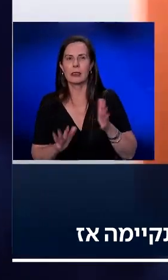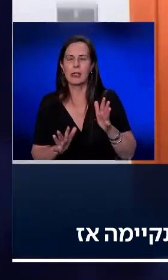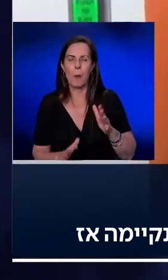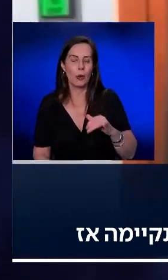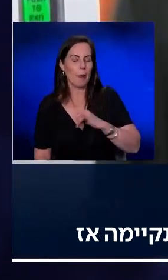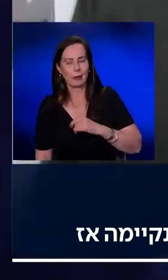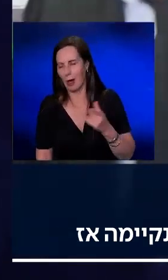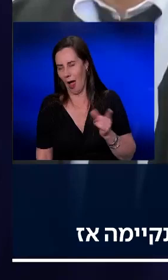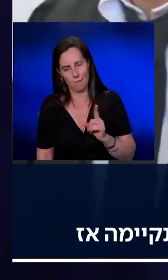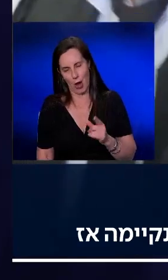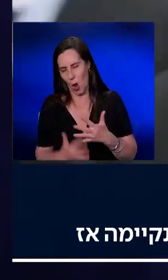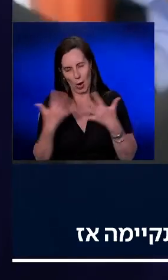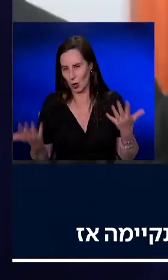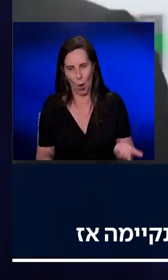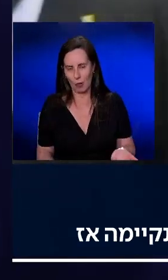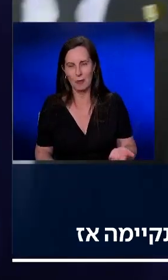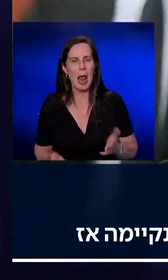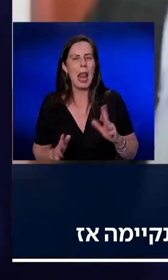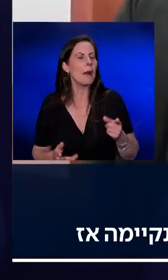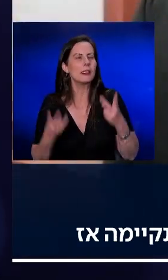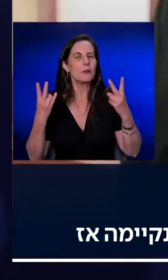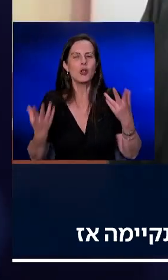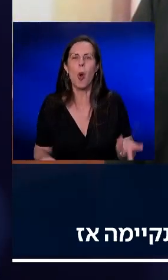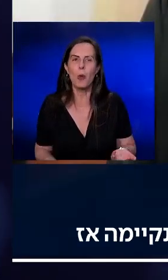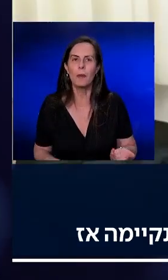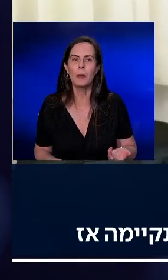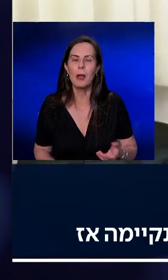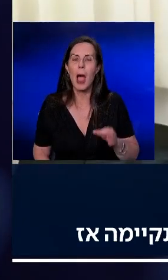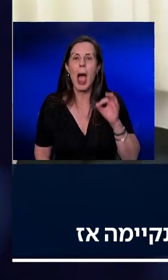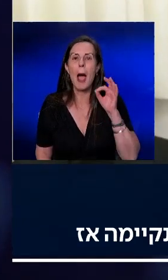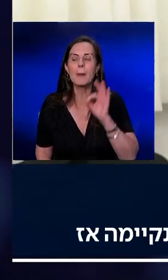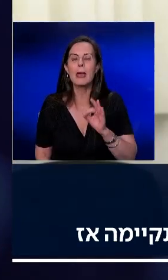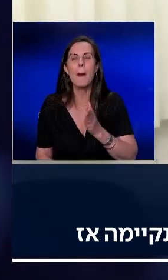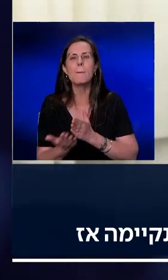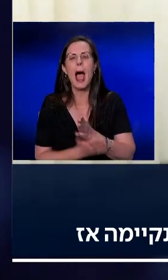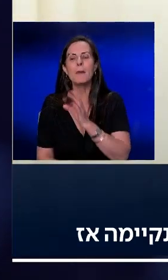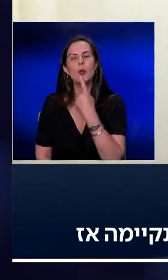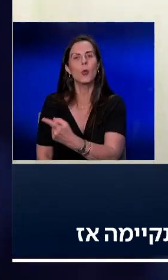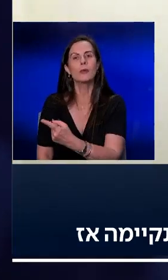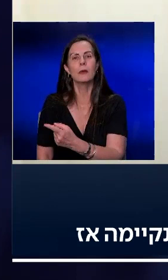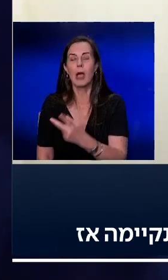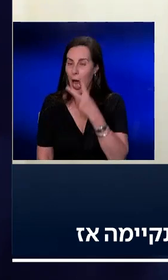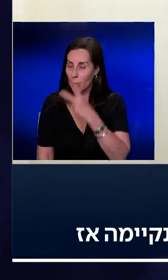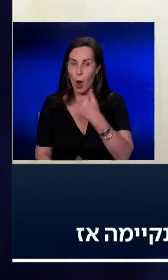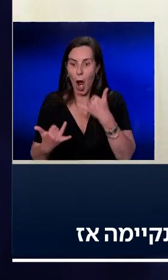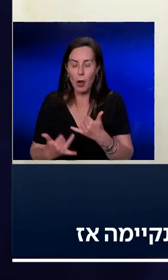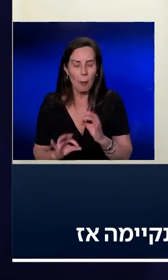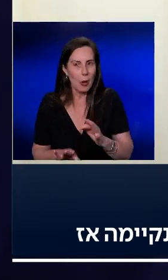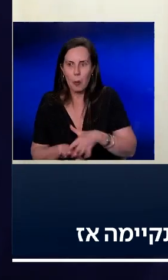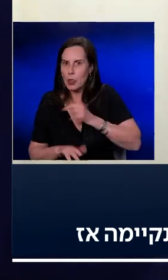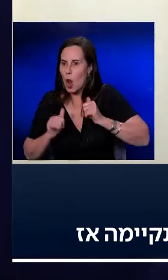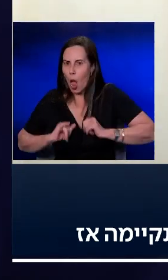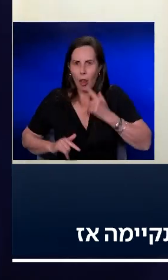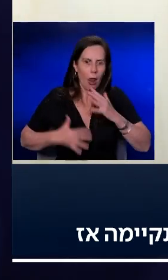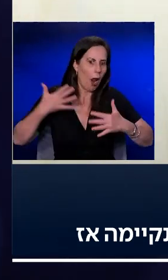אבל הוא לא גדול כשלעצמו. למה זה משמעותי? הפגיעה באמינות של פילבר. ראינו אותו היום התפתל על דוכן